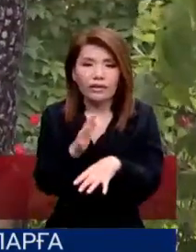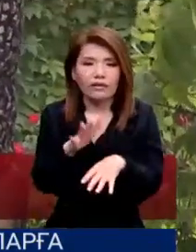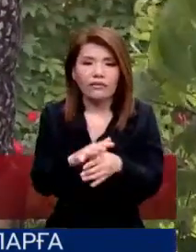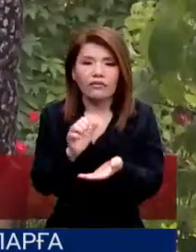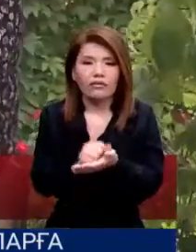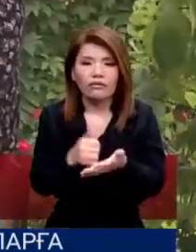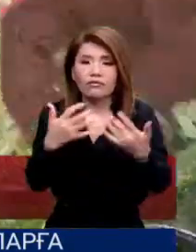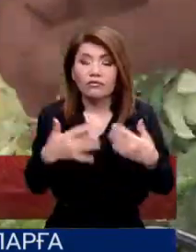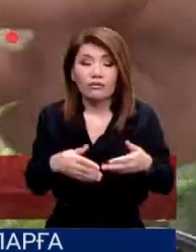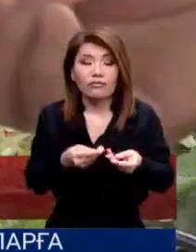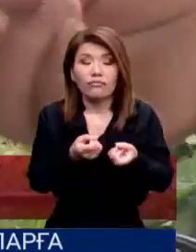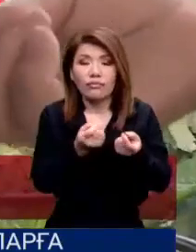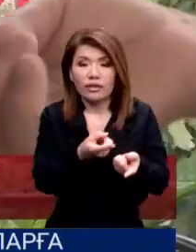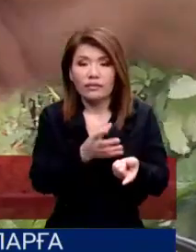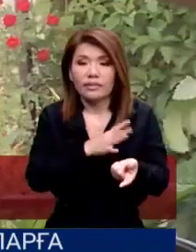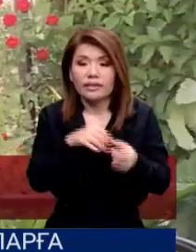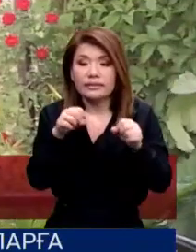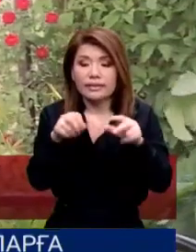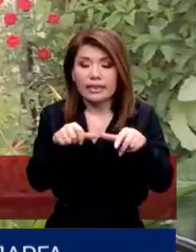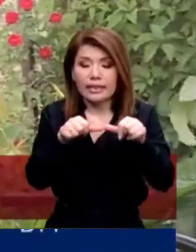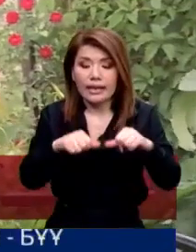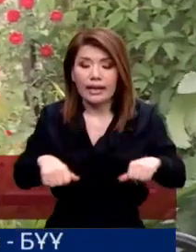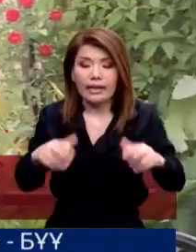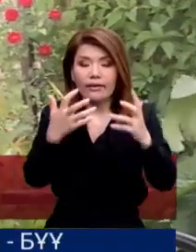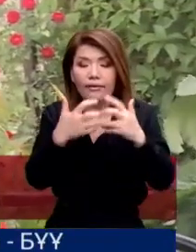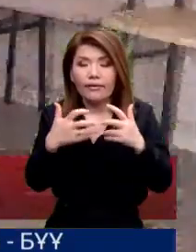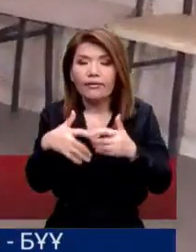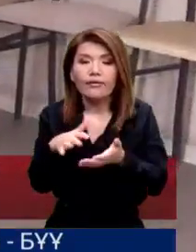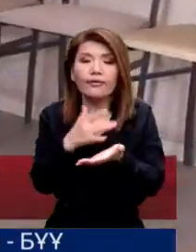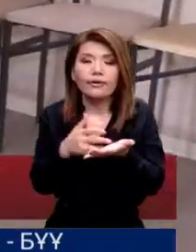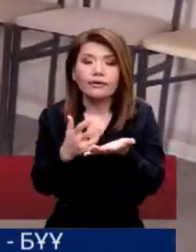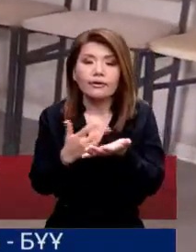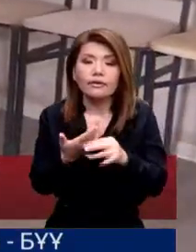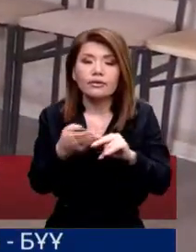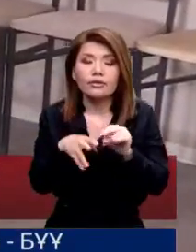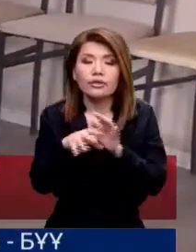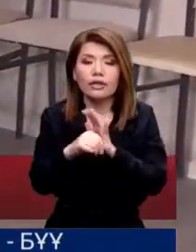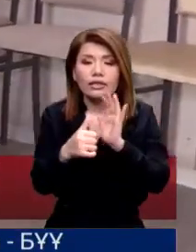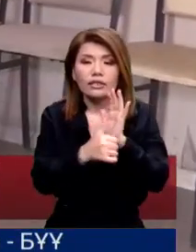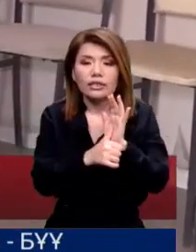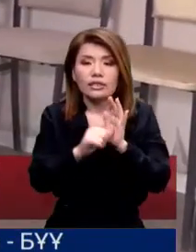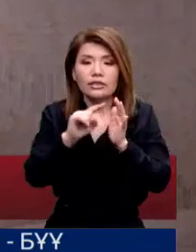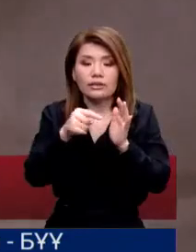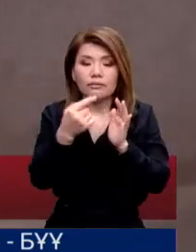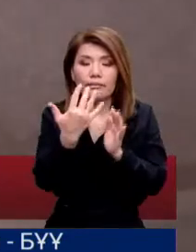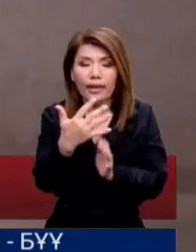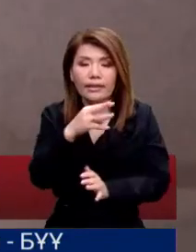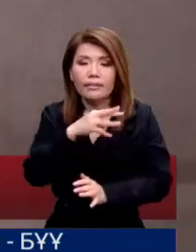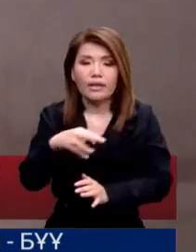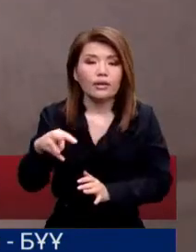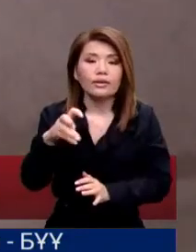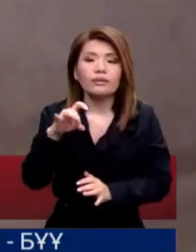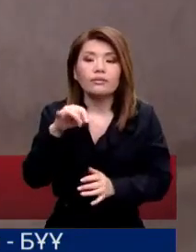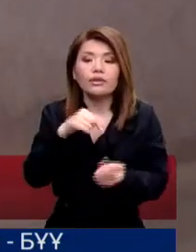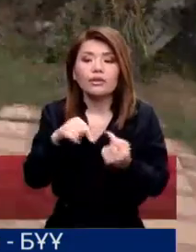шығарып тастады. Артынша аудан әкімдігінің арнайы комиссия келіп есептеу жұмыстарын жүргізген, сөйтіп шығынды 6,5 миллион теңгеге бағалаған, бірақ кәсіпкер залал